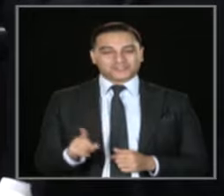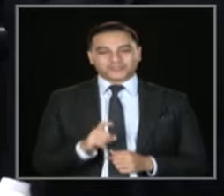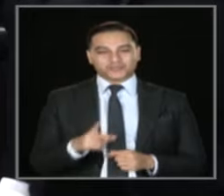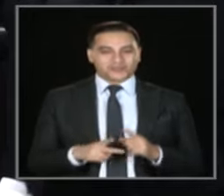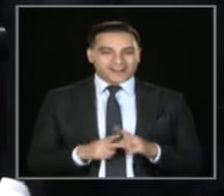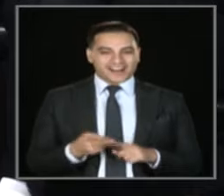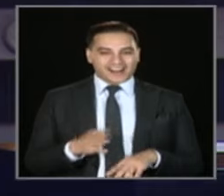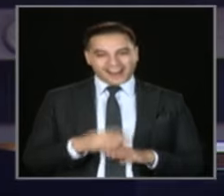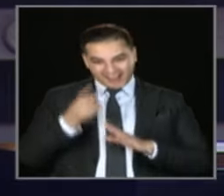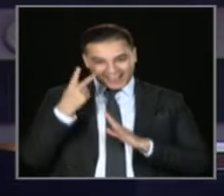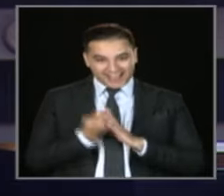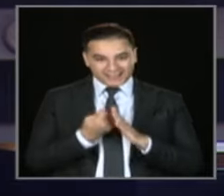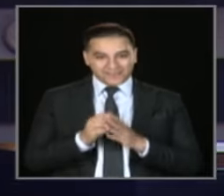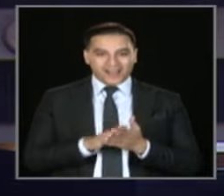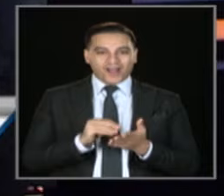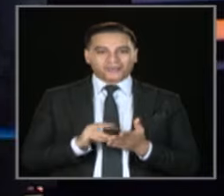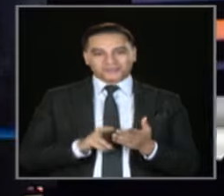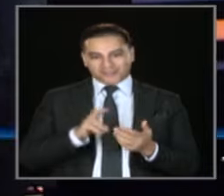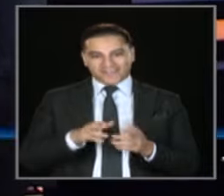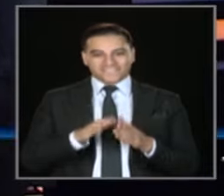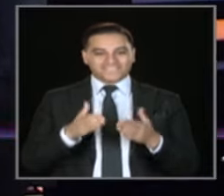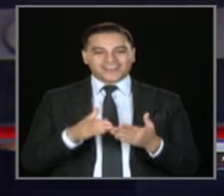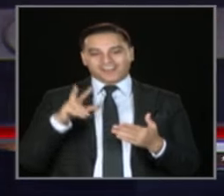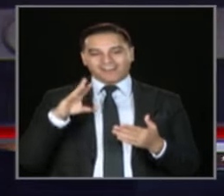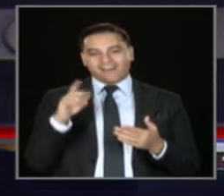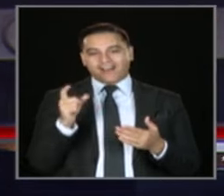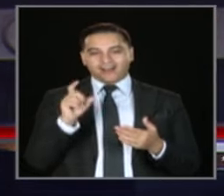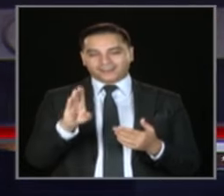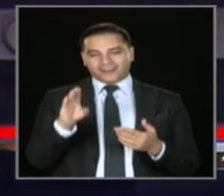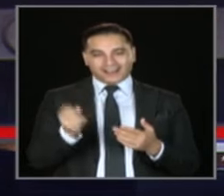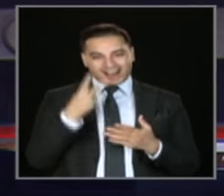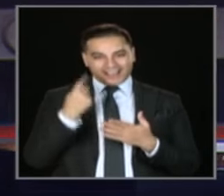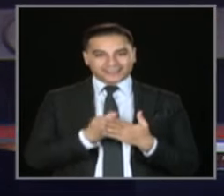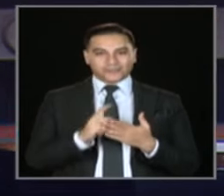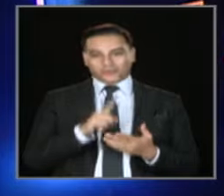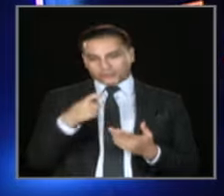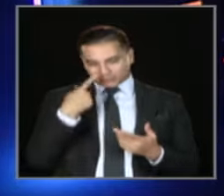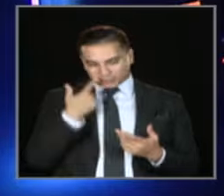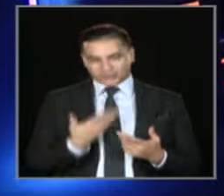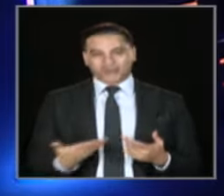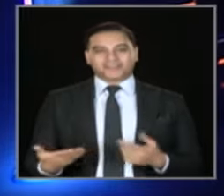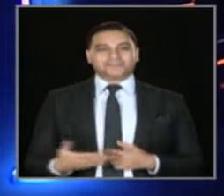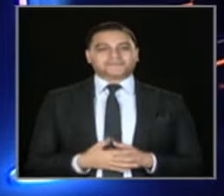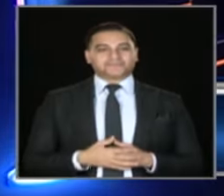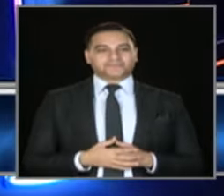في الأدب. أول سؤال لفريق الكرنك أدب، والسؤال هو: